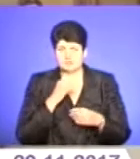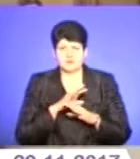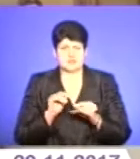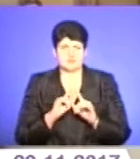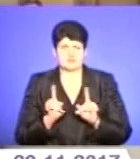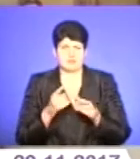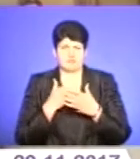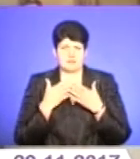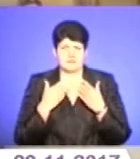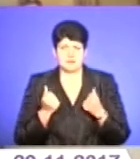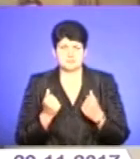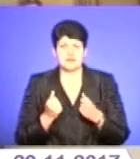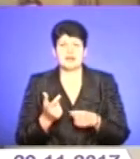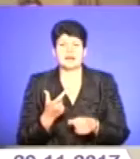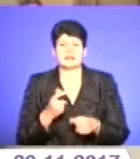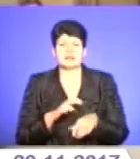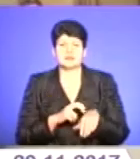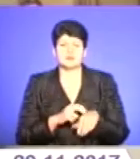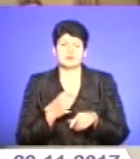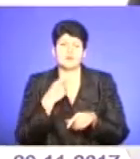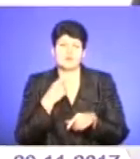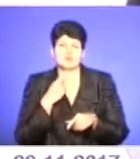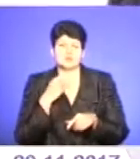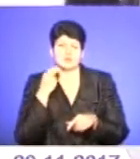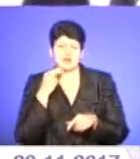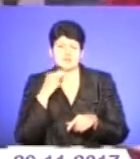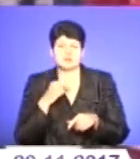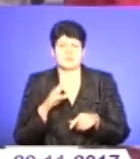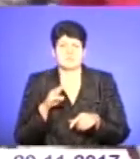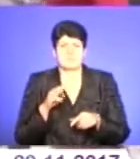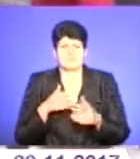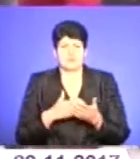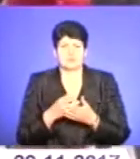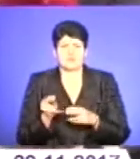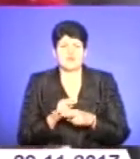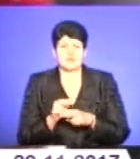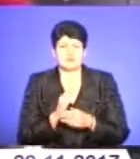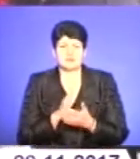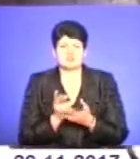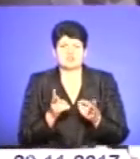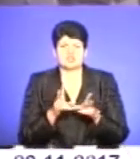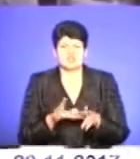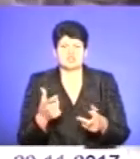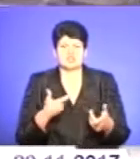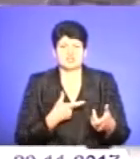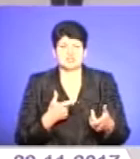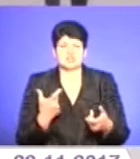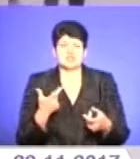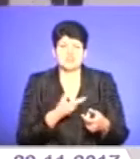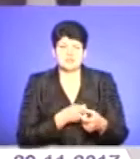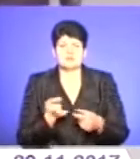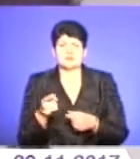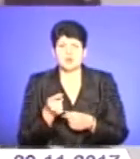немає. Лікарі вкотре наголошують, найефективнішим методом профілактики вірусних захворювань залишається щеплення. У Тернополі